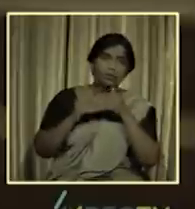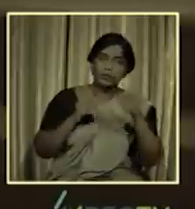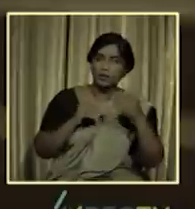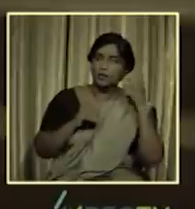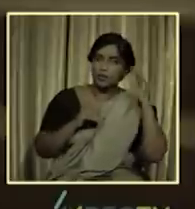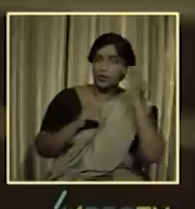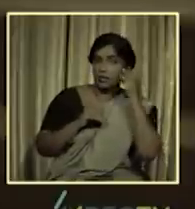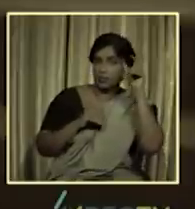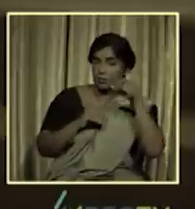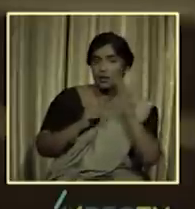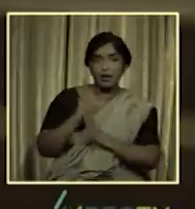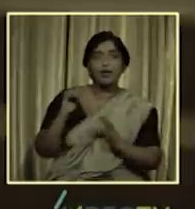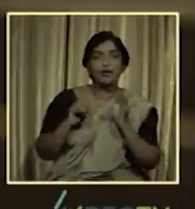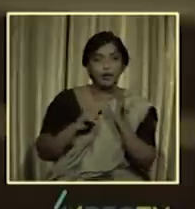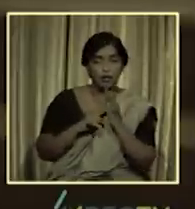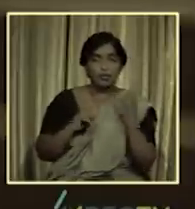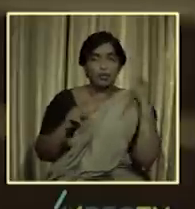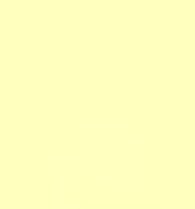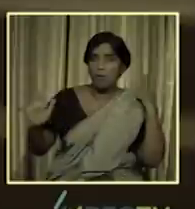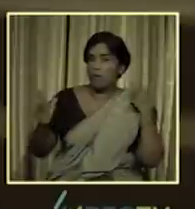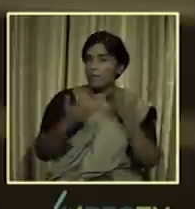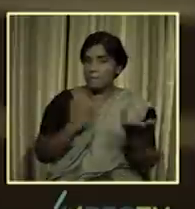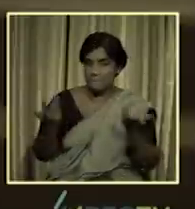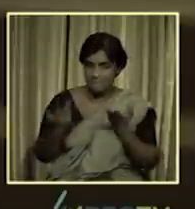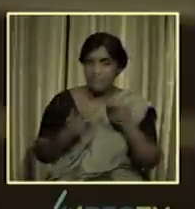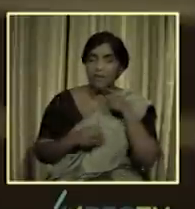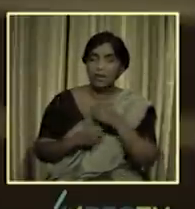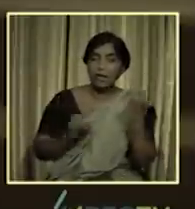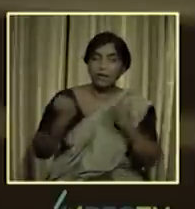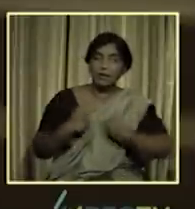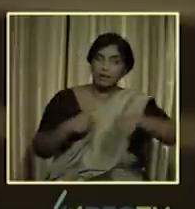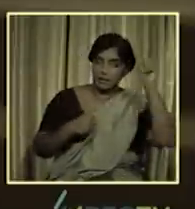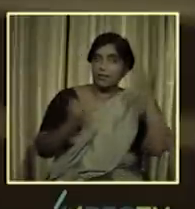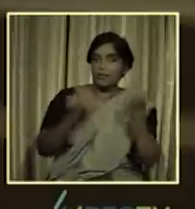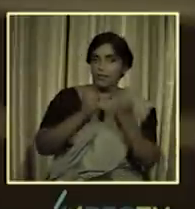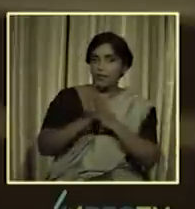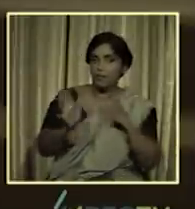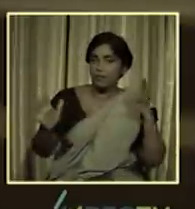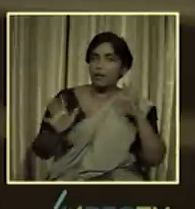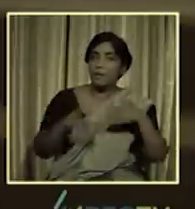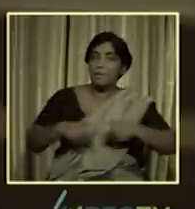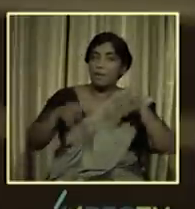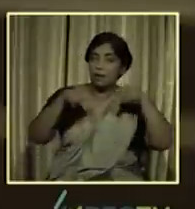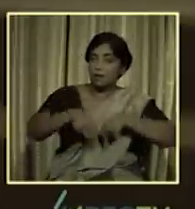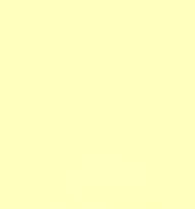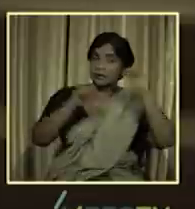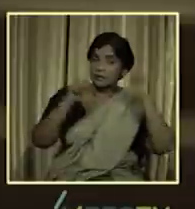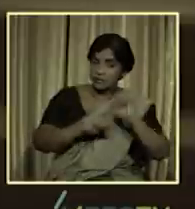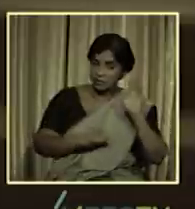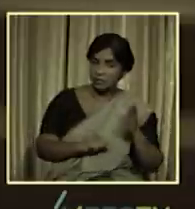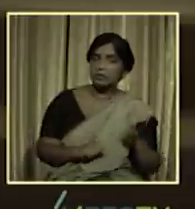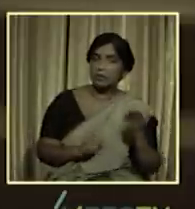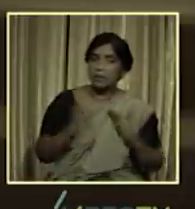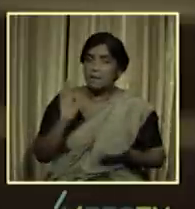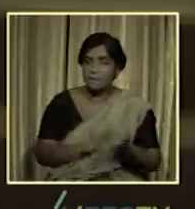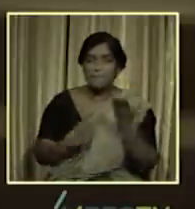විශේෂයෙන්ම කාන්තා මන්ත්‍රීවරු මෙතනට යනකොට පෝලිං වල ඉන්න බෑ. ඒ අය රියදුරන් වැරලා කරනවා. පාරවල් වල මේ හන්දි හන්දි ගාලේ උද්ඝෝෂණ කරනවා. එයාට